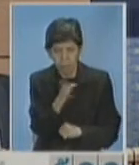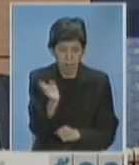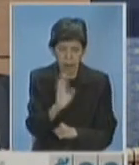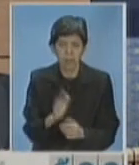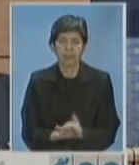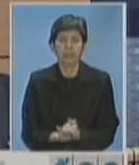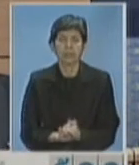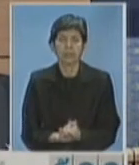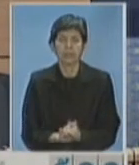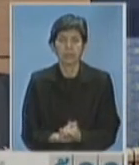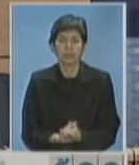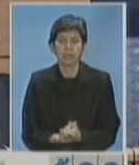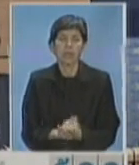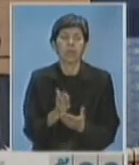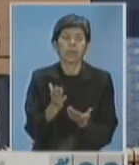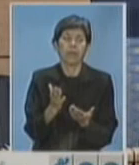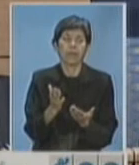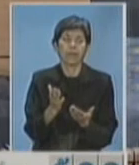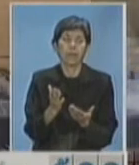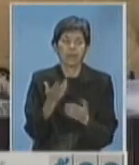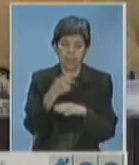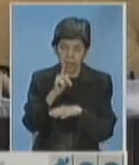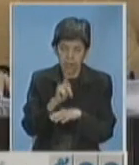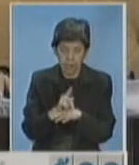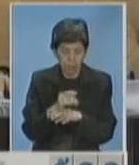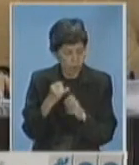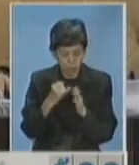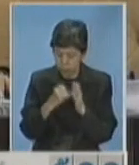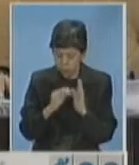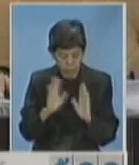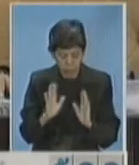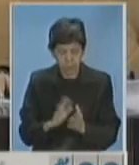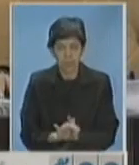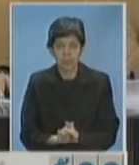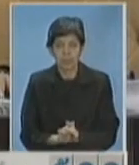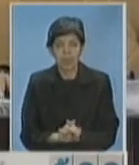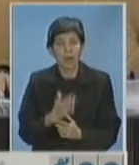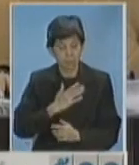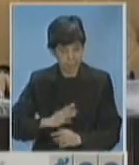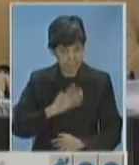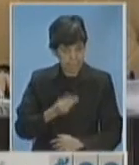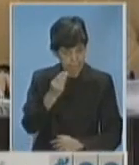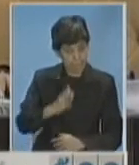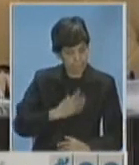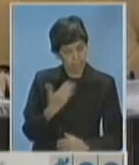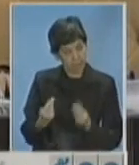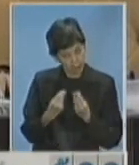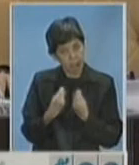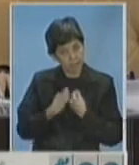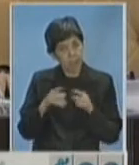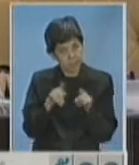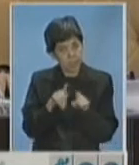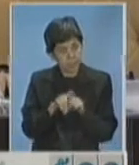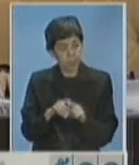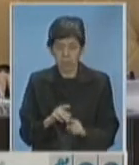ปู ท่านฮะอย่าจบอย่างนี้เลยครับผมให้เกียรติท่านท่านก็ให้เกียรติผมด้วยนะ